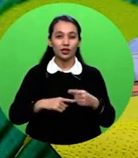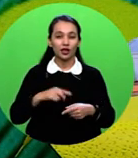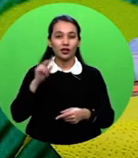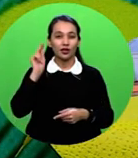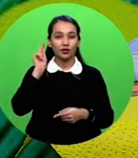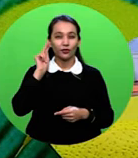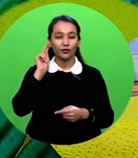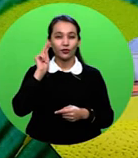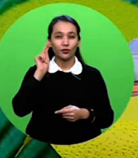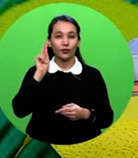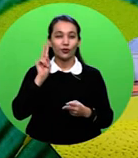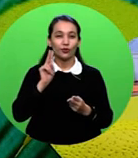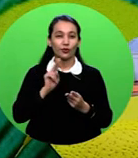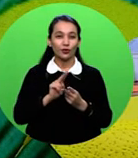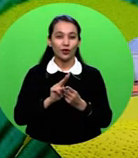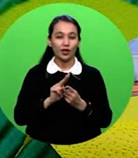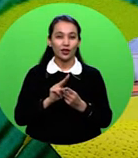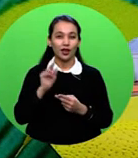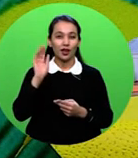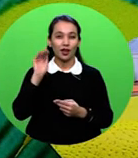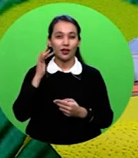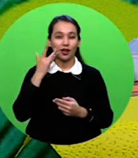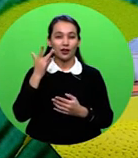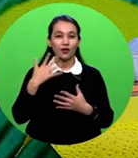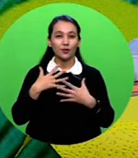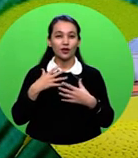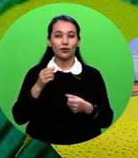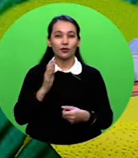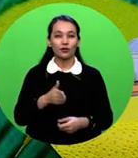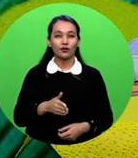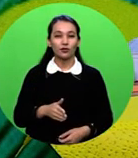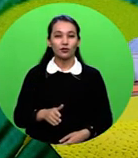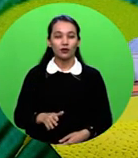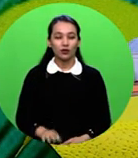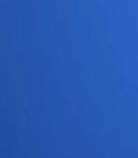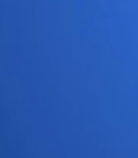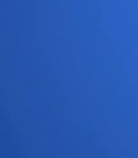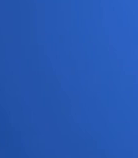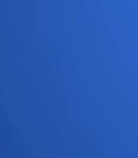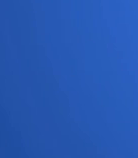Keyingi mashg'ulotda uchrashguncha xayr, salomat bo'ling.